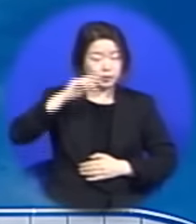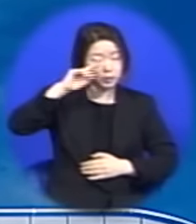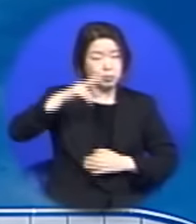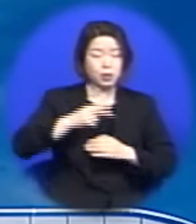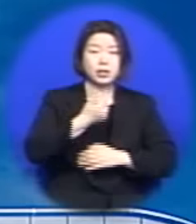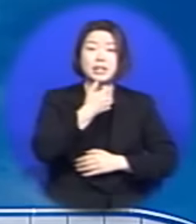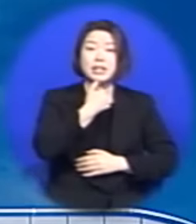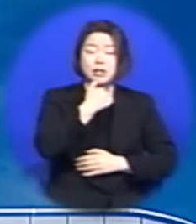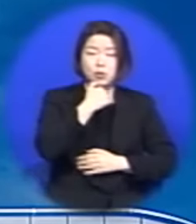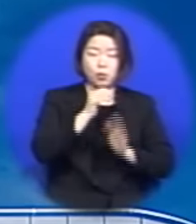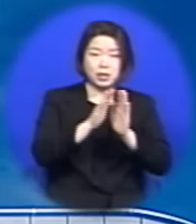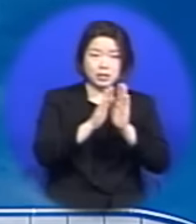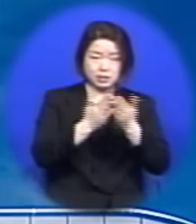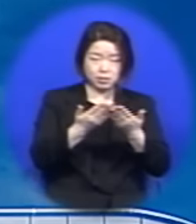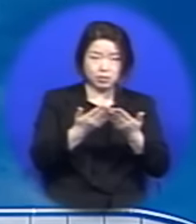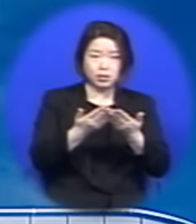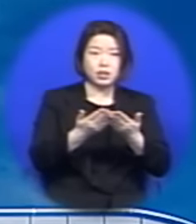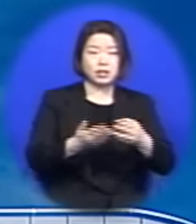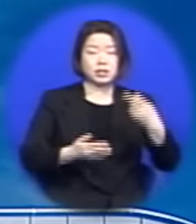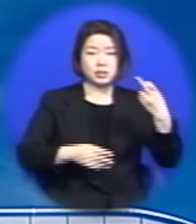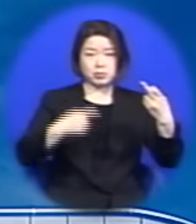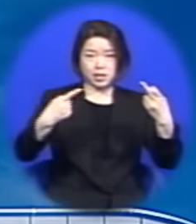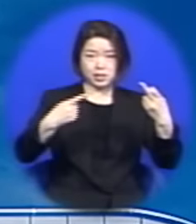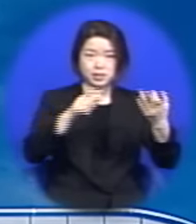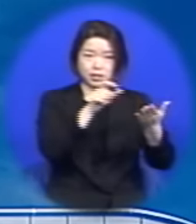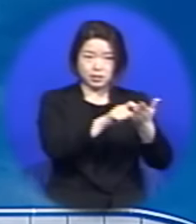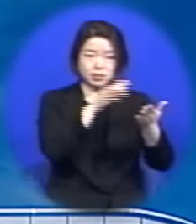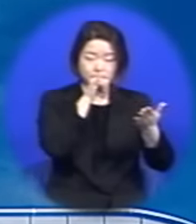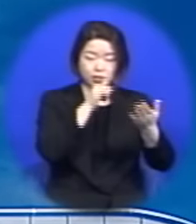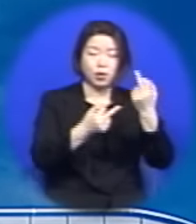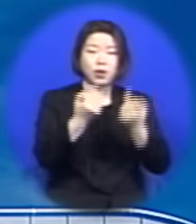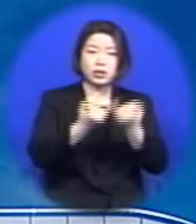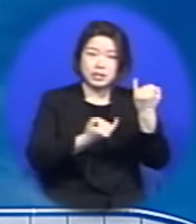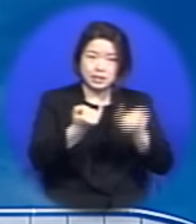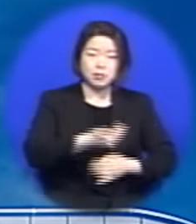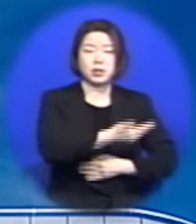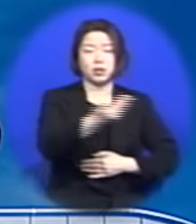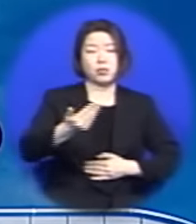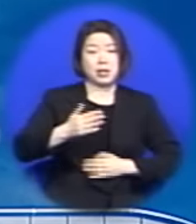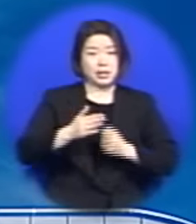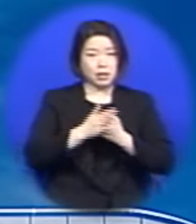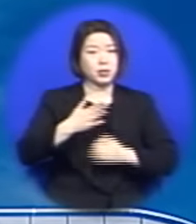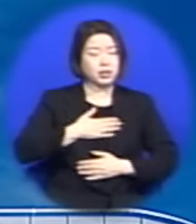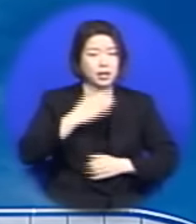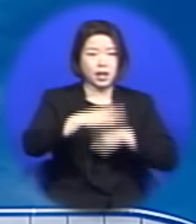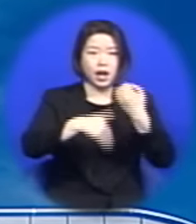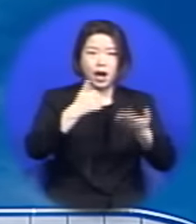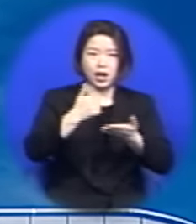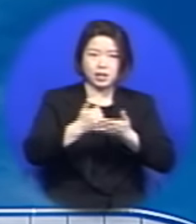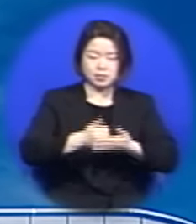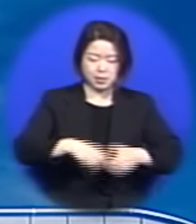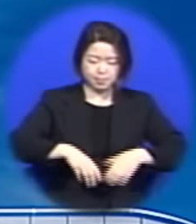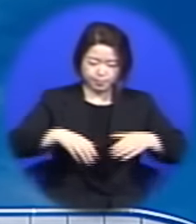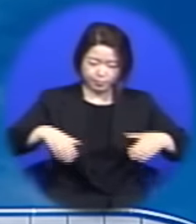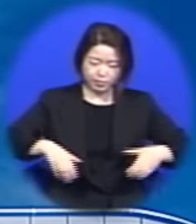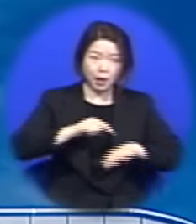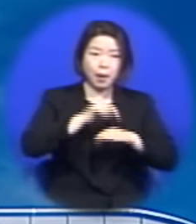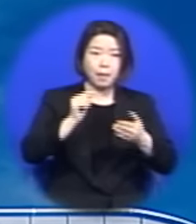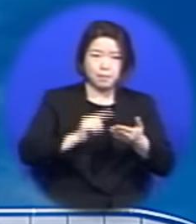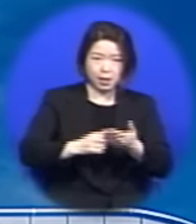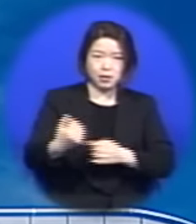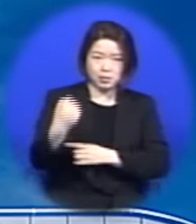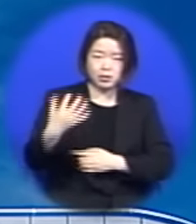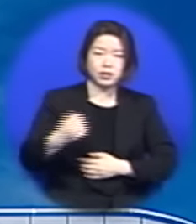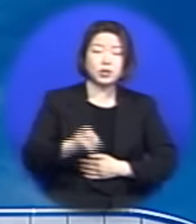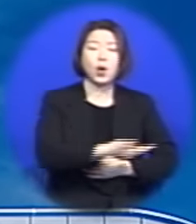12장 1절에서 이렇게 말씀합니다 형제 자매 여러분 그러므로 나는 하나님의 자비하심을 힘입어 여러분에게